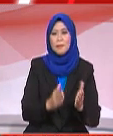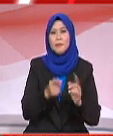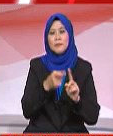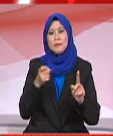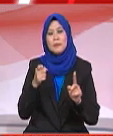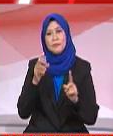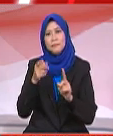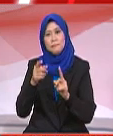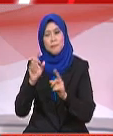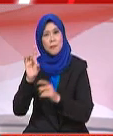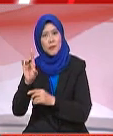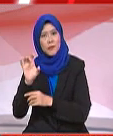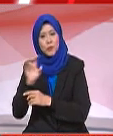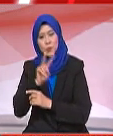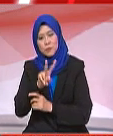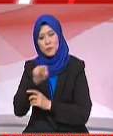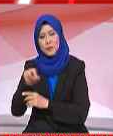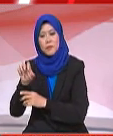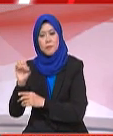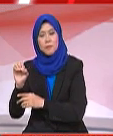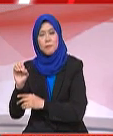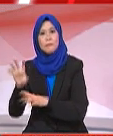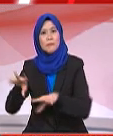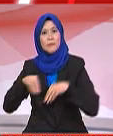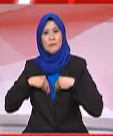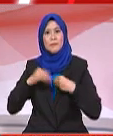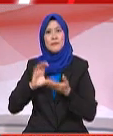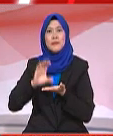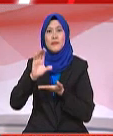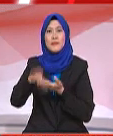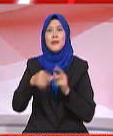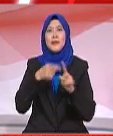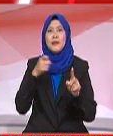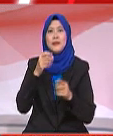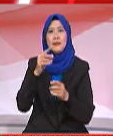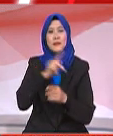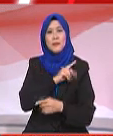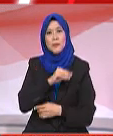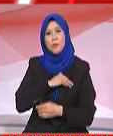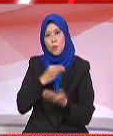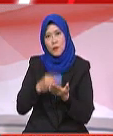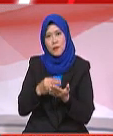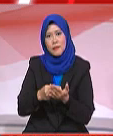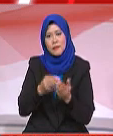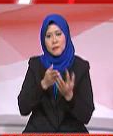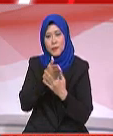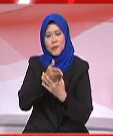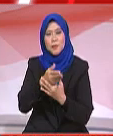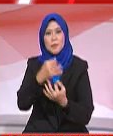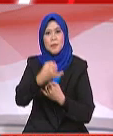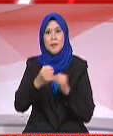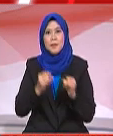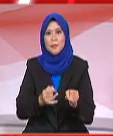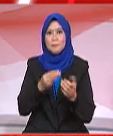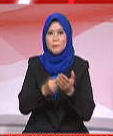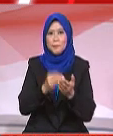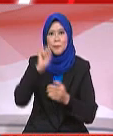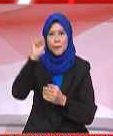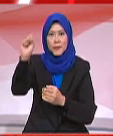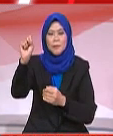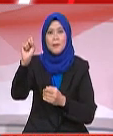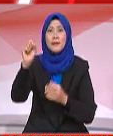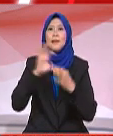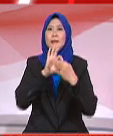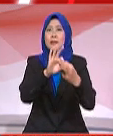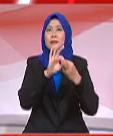menerima BPN 2.0 secara tunai daripada Kementerian Kewangan Malaysia melalui Jabatan Perbendaharaan Malaysia Sabah